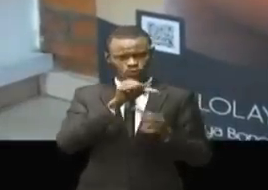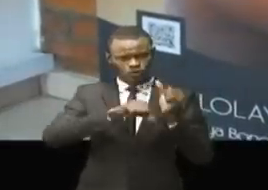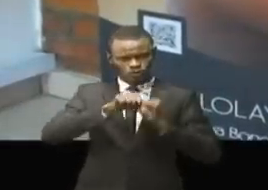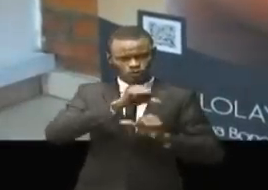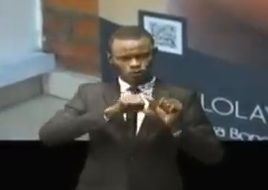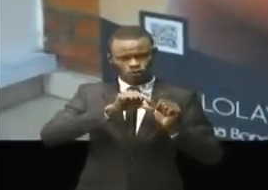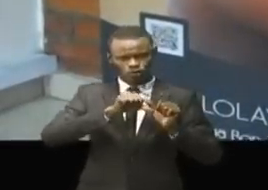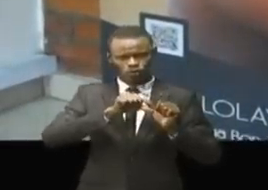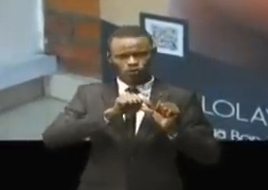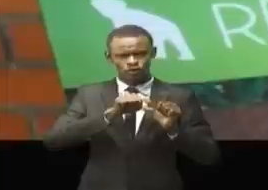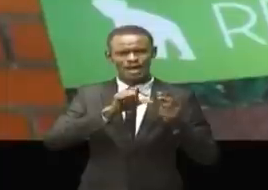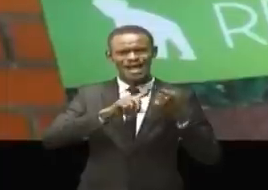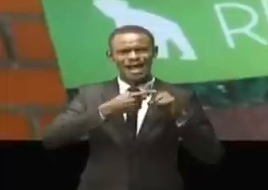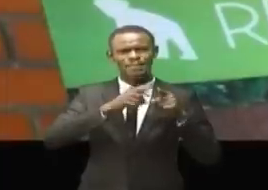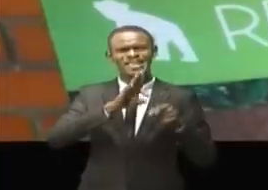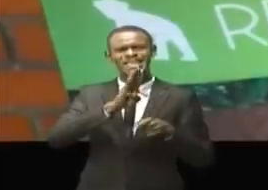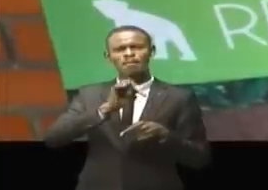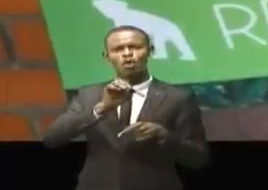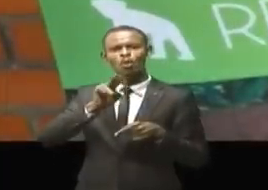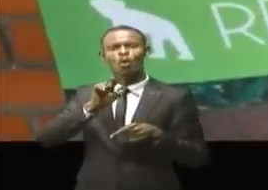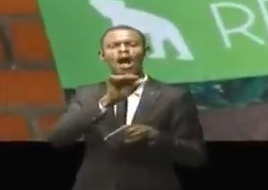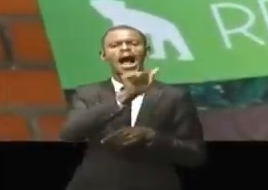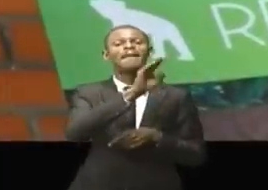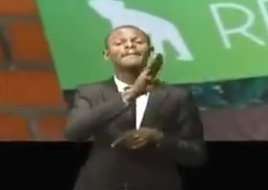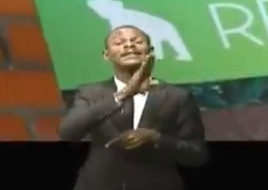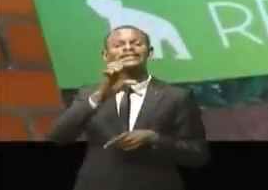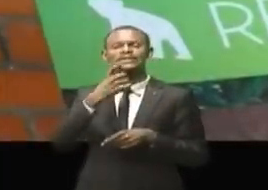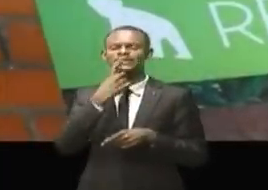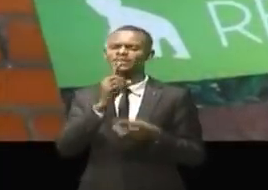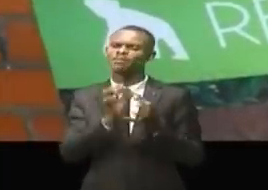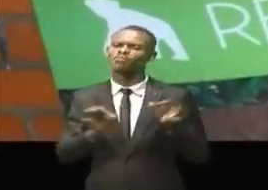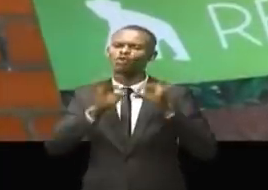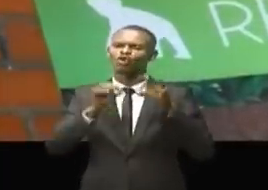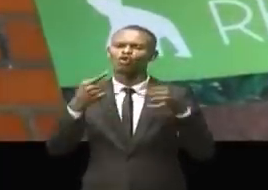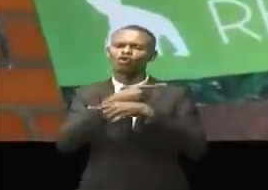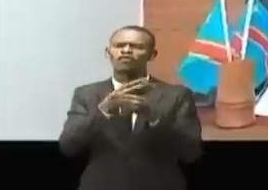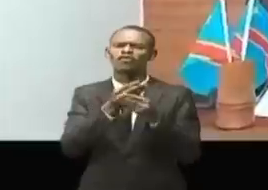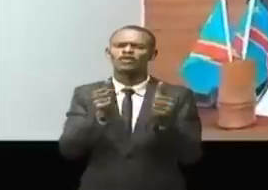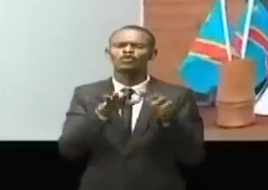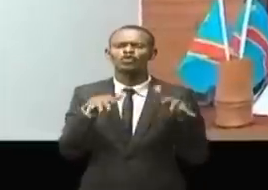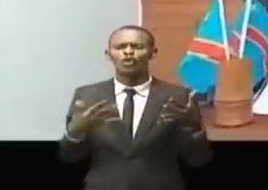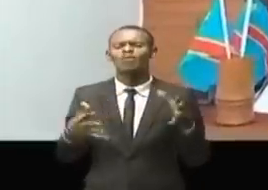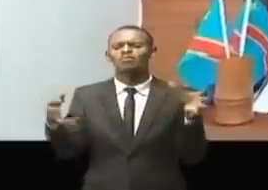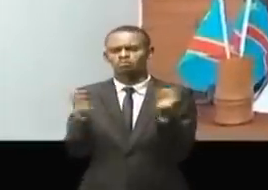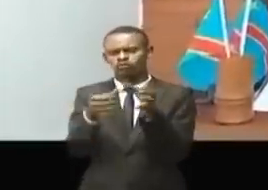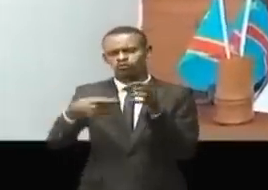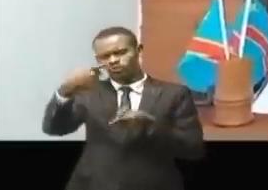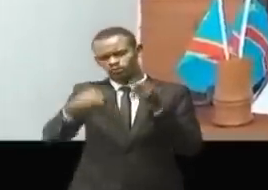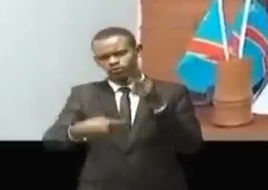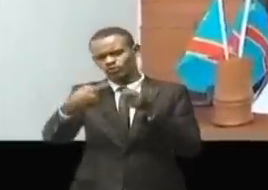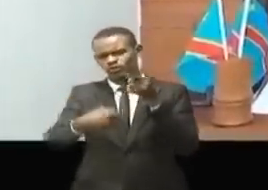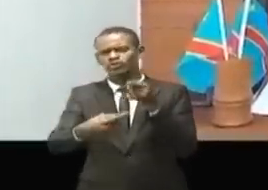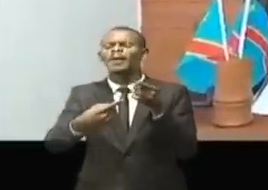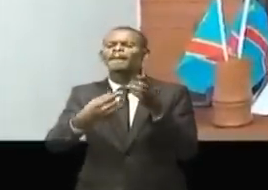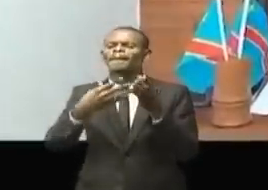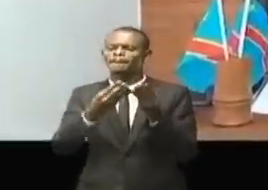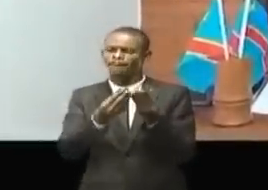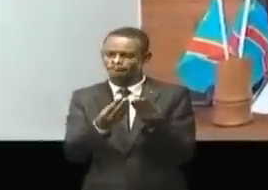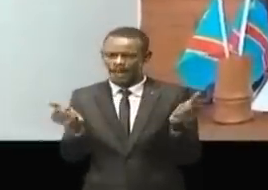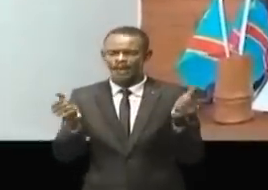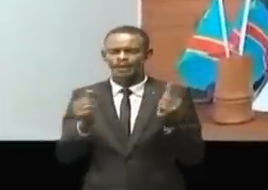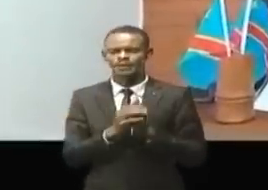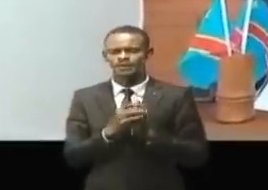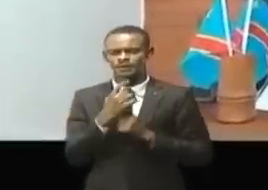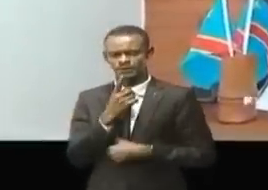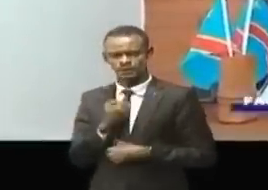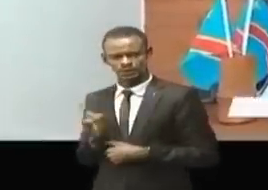solution pacifique de ces conflits. Tenons compte de ces éléments. L'ABC réitère son engagement à œuvrer aux côtés